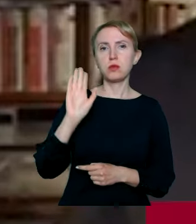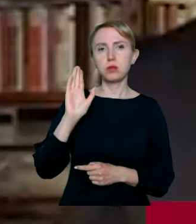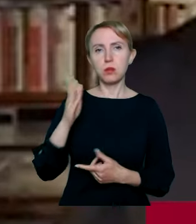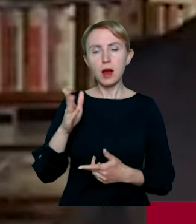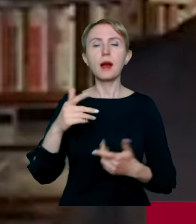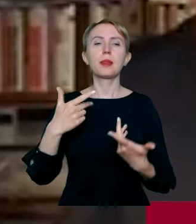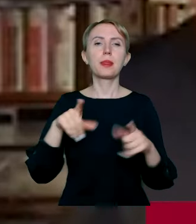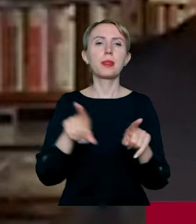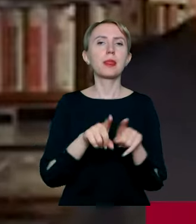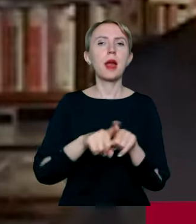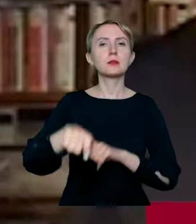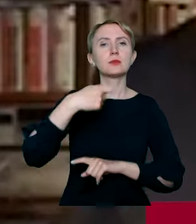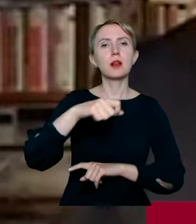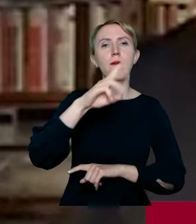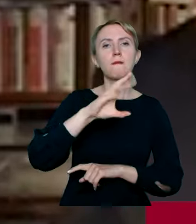Wójcicki.